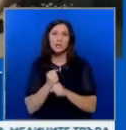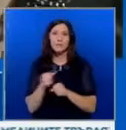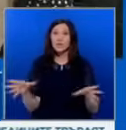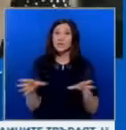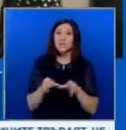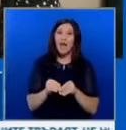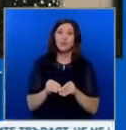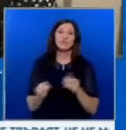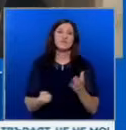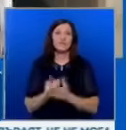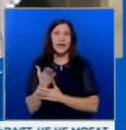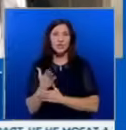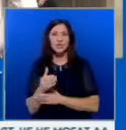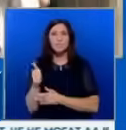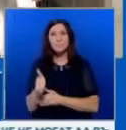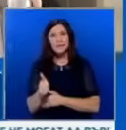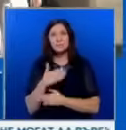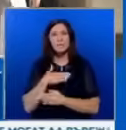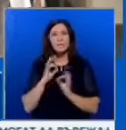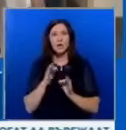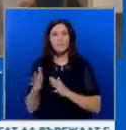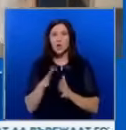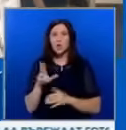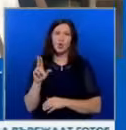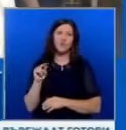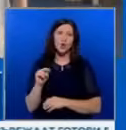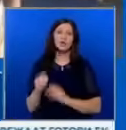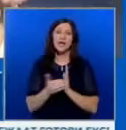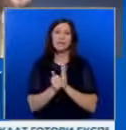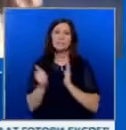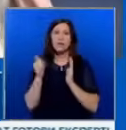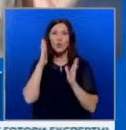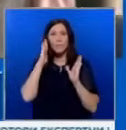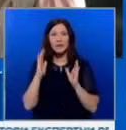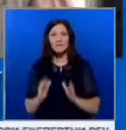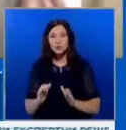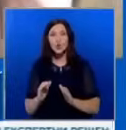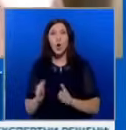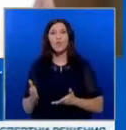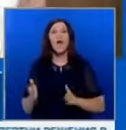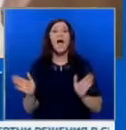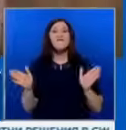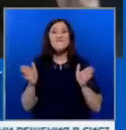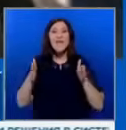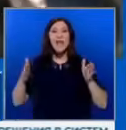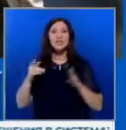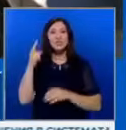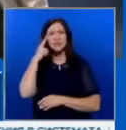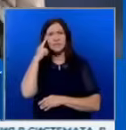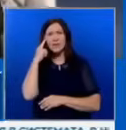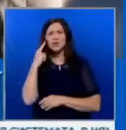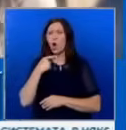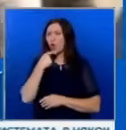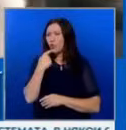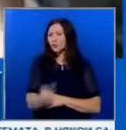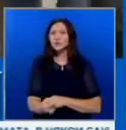заедно с Възраждане. БСП и Има такъв народ говорят за експертно правителство, а от величие са на мнение, че отговорността е